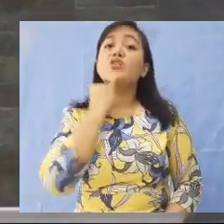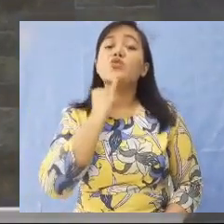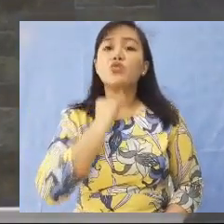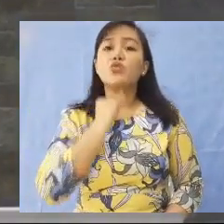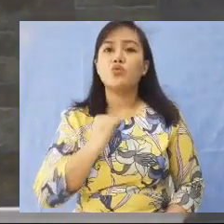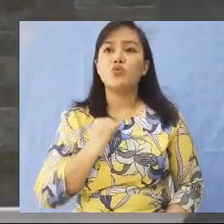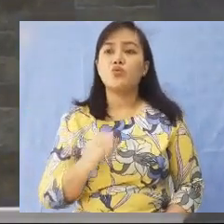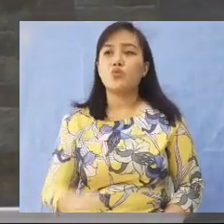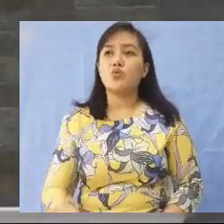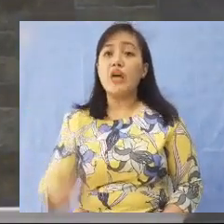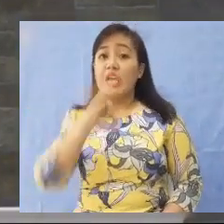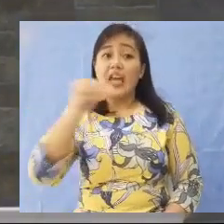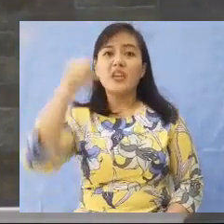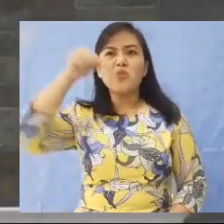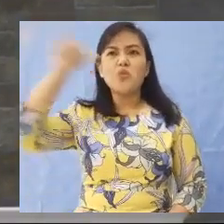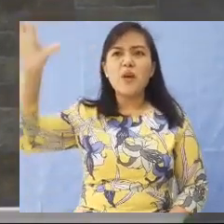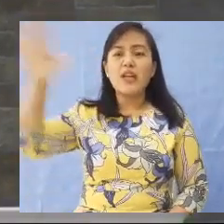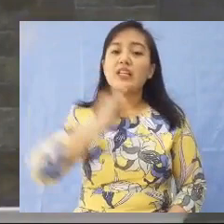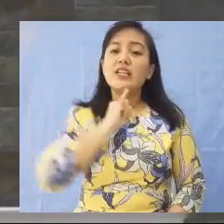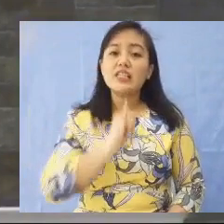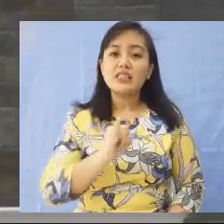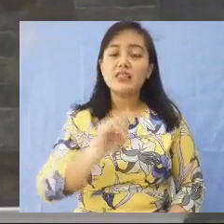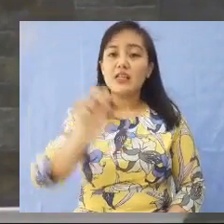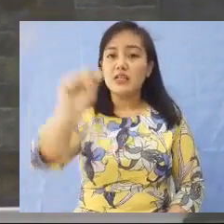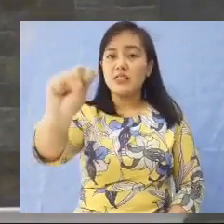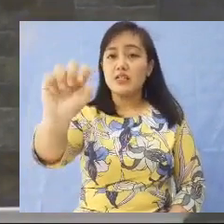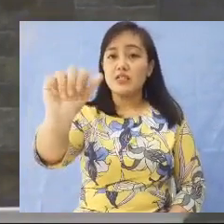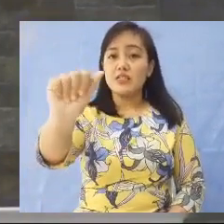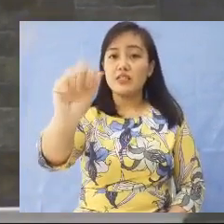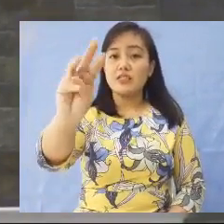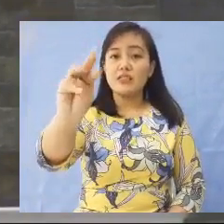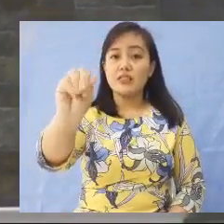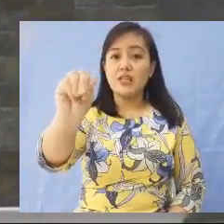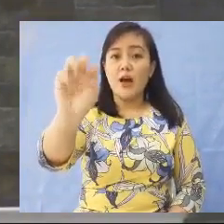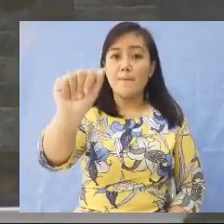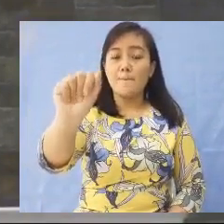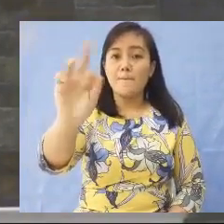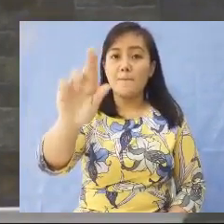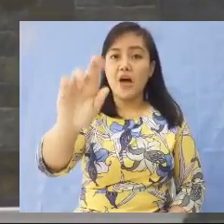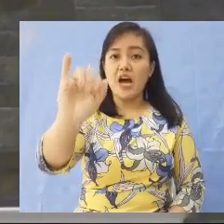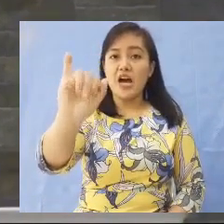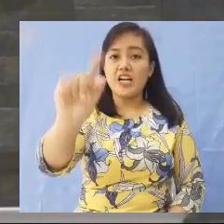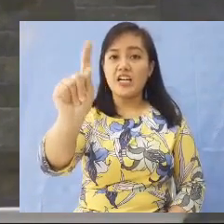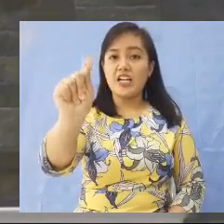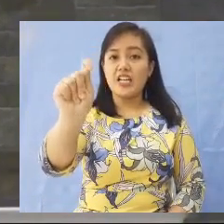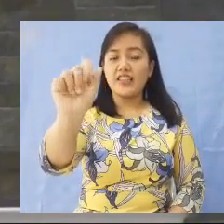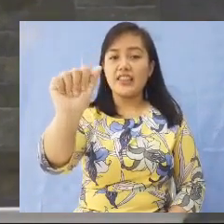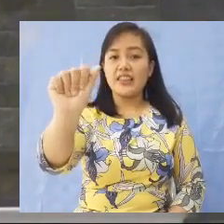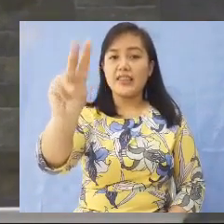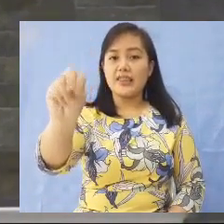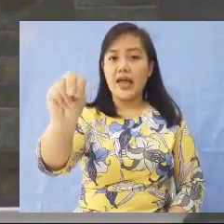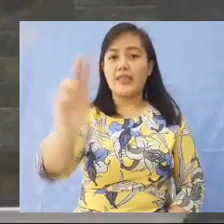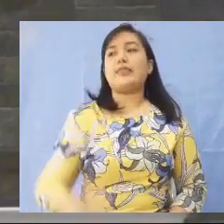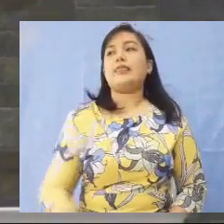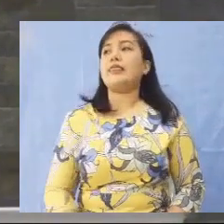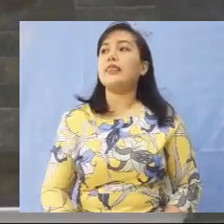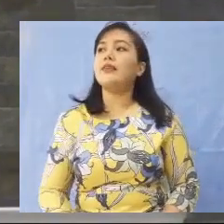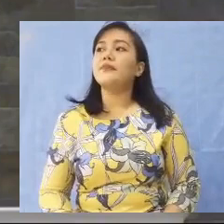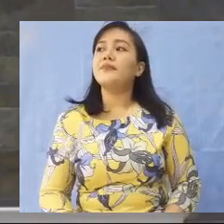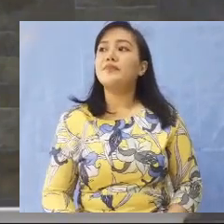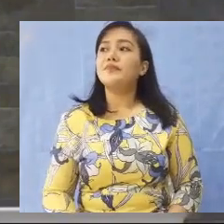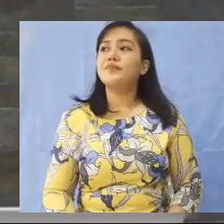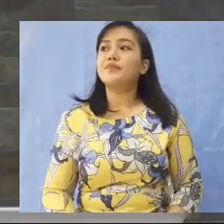mga Hudyo ay hindi po sila nakikimingle sa mga Samaritan. Kahit na po yung anino ng